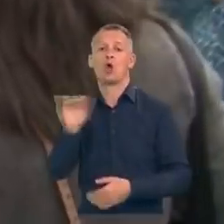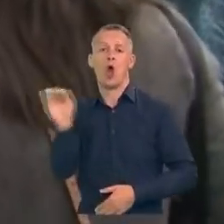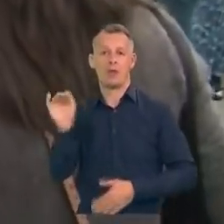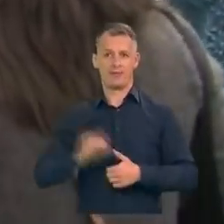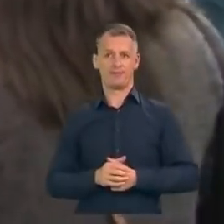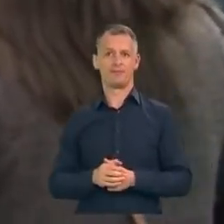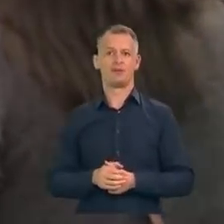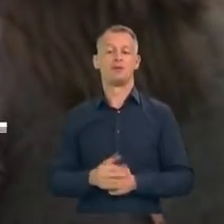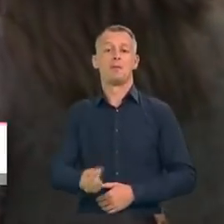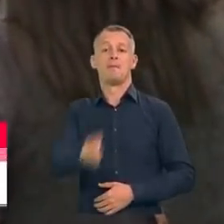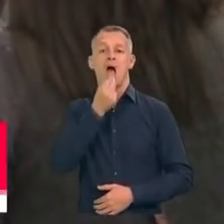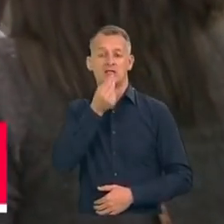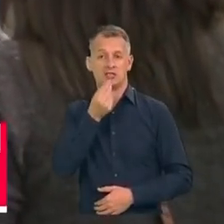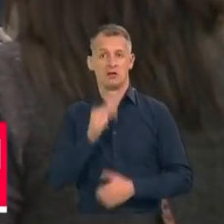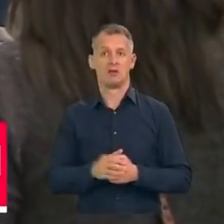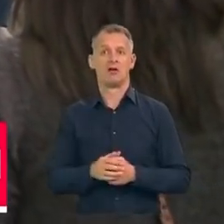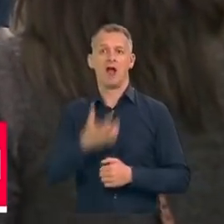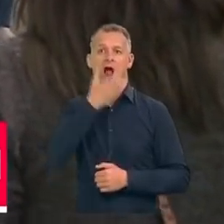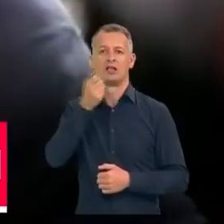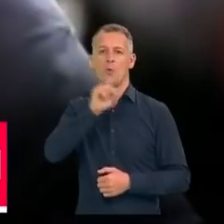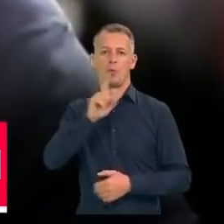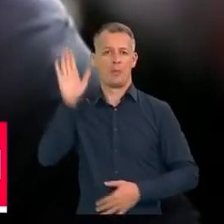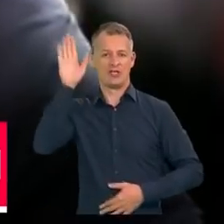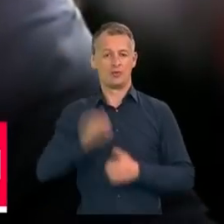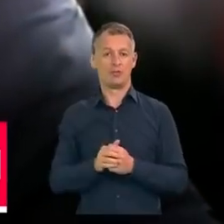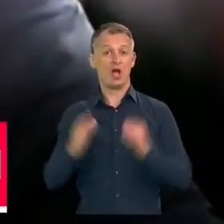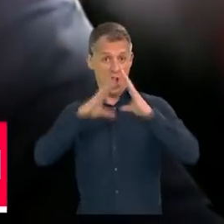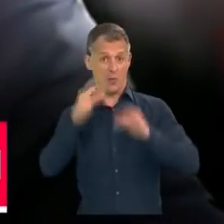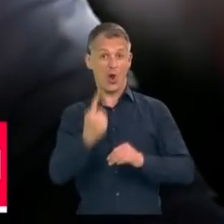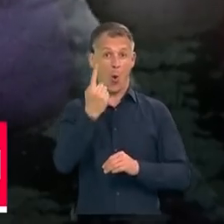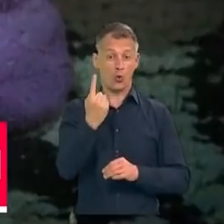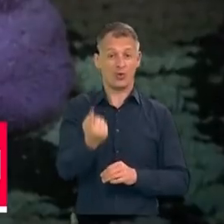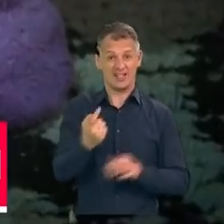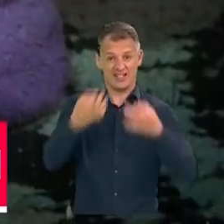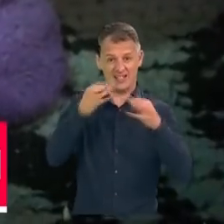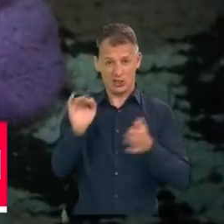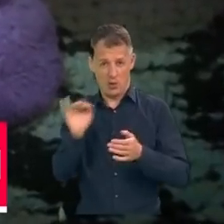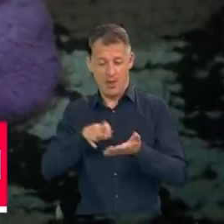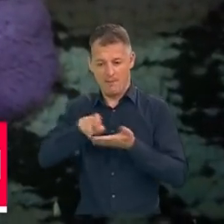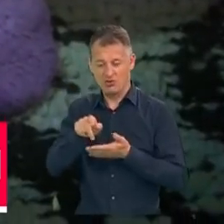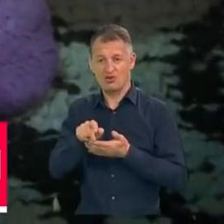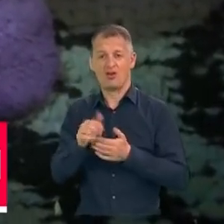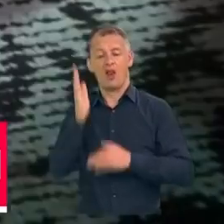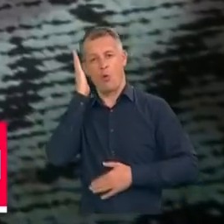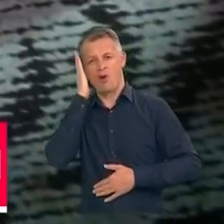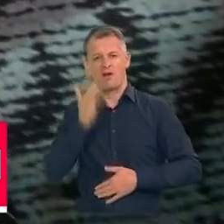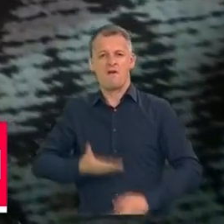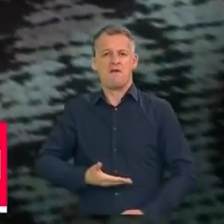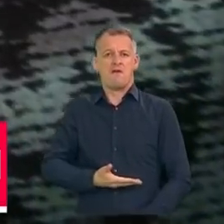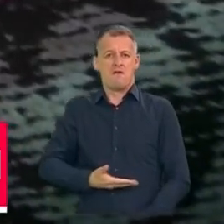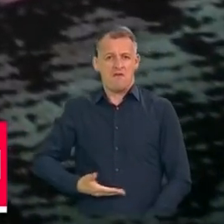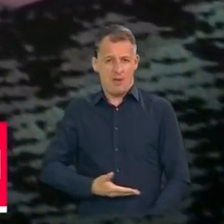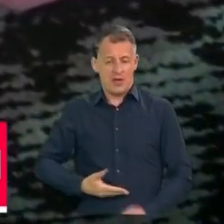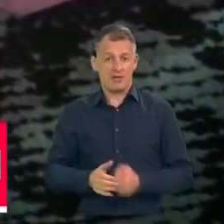Masă caldă, nu promisiuni! În România, unul din 10 copii merge la culcare flămând, arată datele înfiorătoare ale